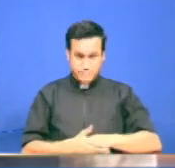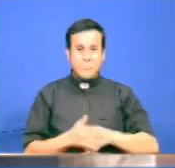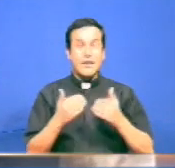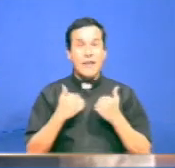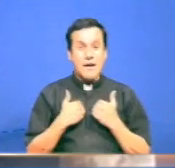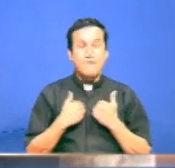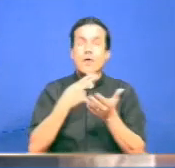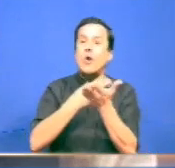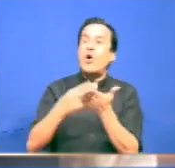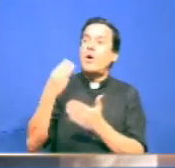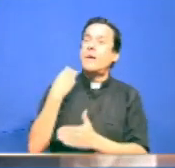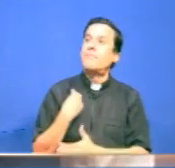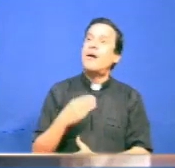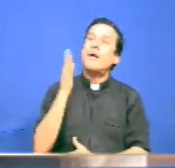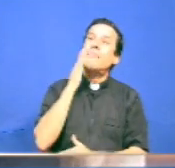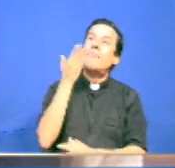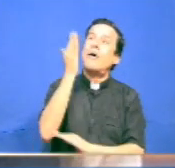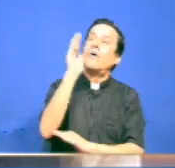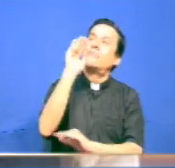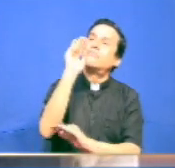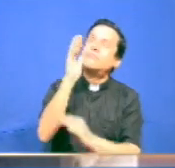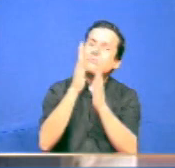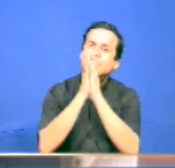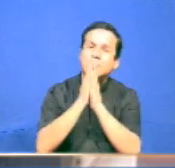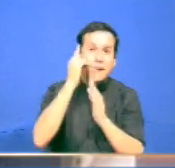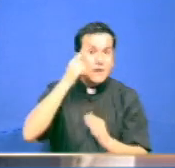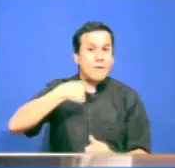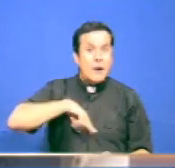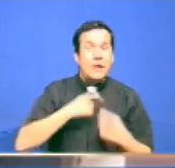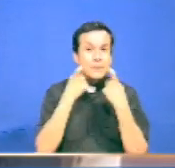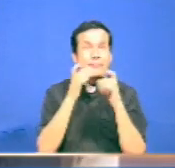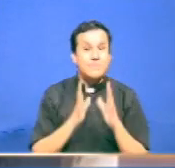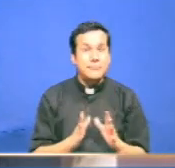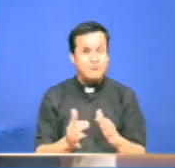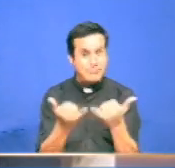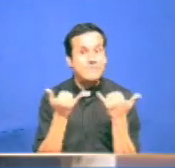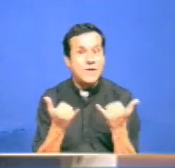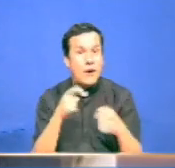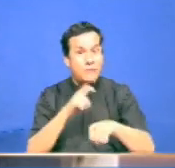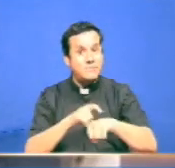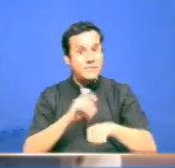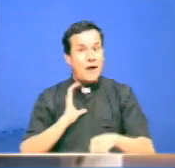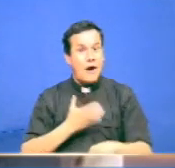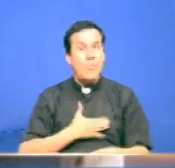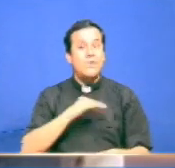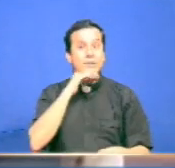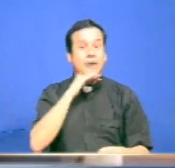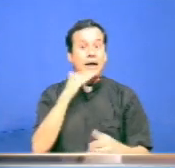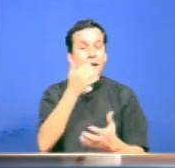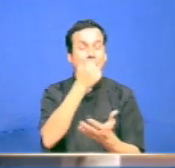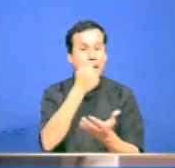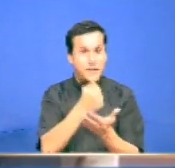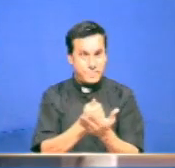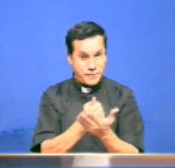lako mbarikiwa. Maria mtakatifu mama wa Mungu, tuombee sisi wakosefu, sasa na saa ya kufa